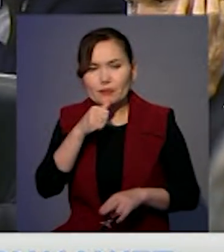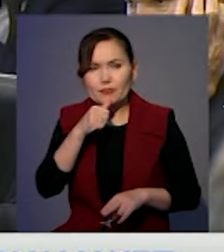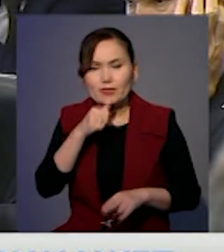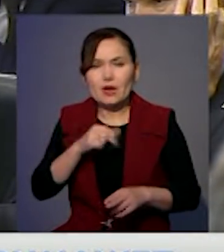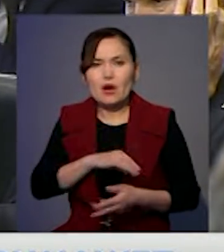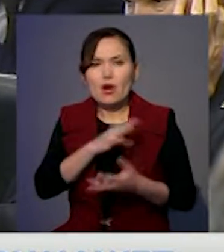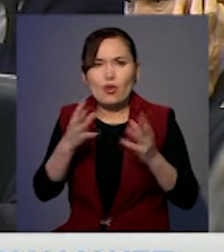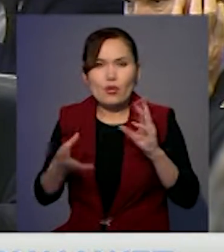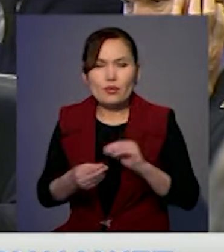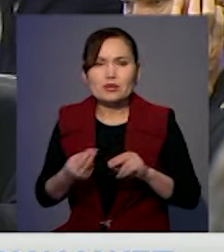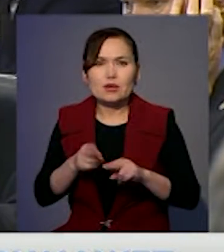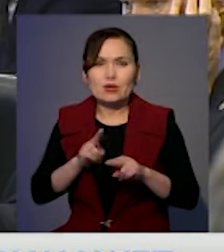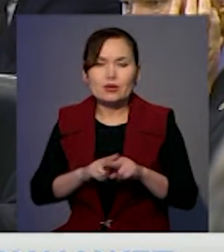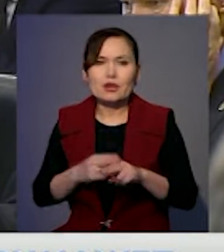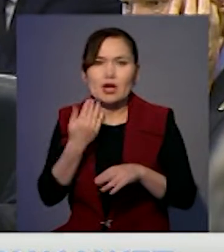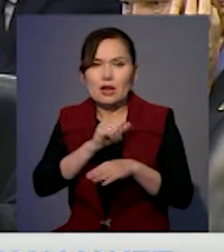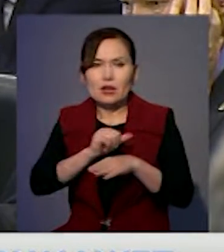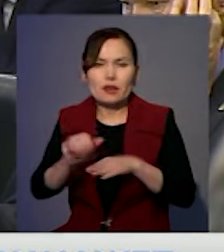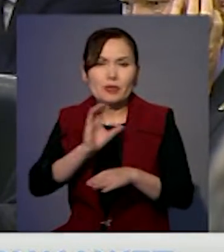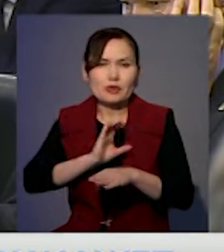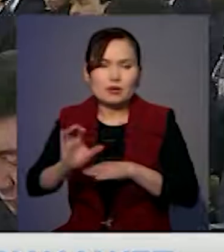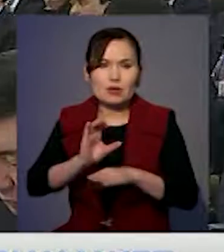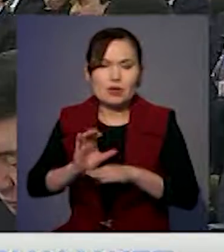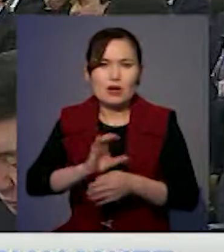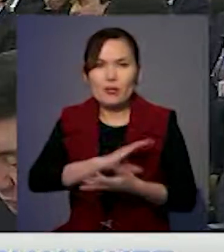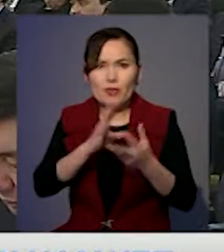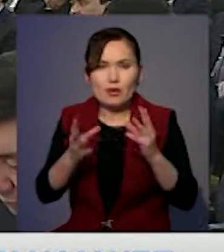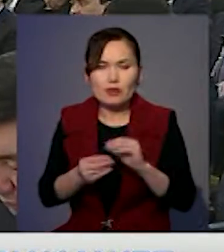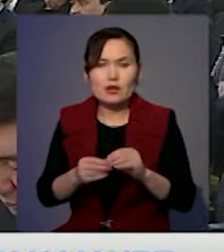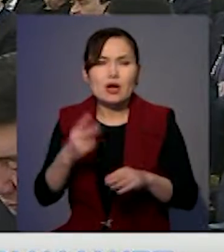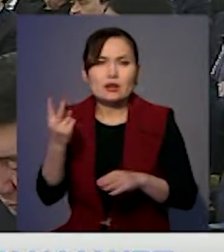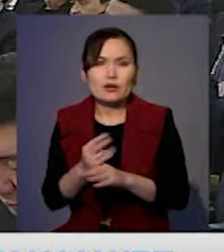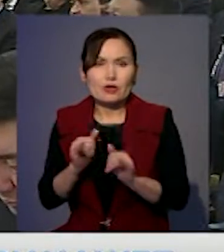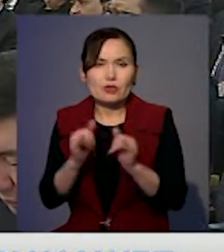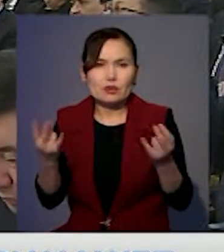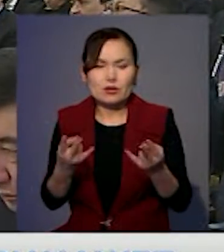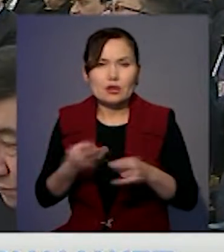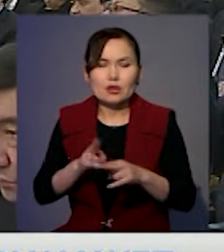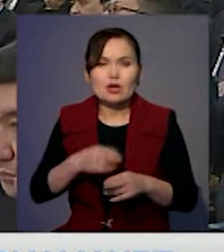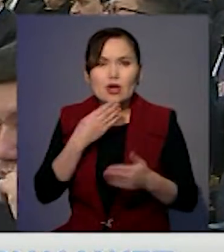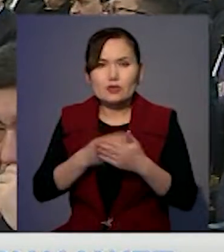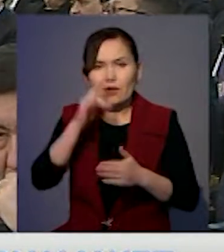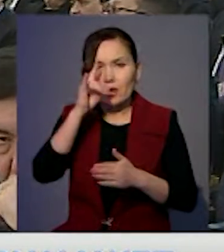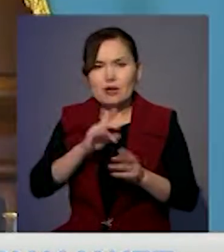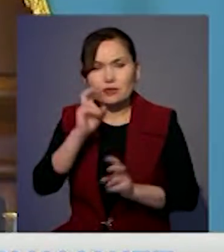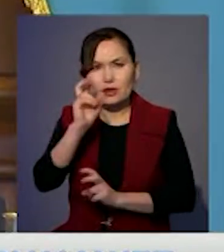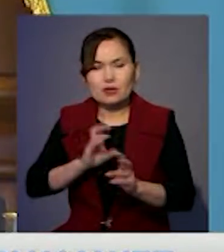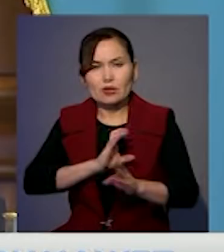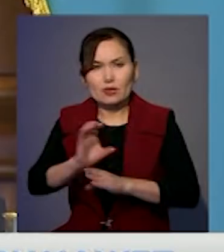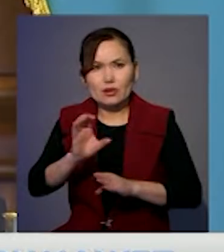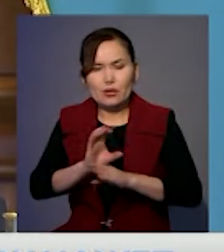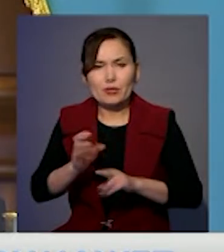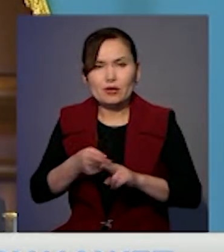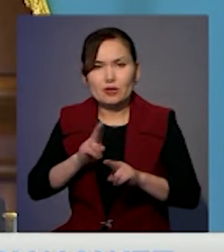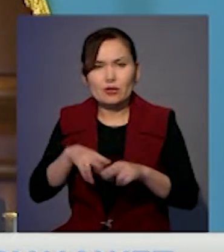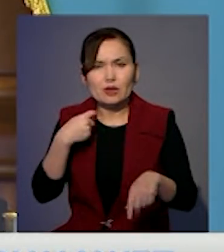Из общего экспорта, по-моему, 90. Задача масштабно продвигать нашу обработанную продукцию, услуги на